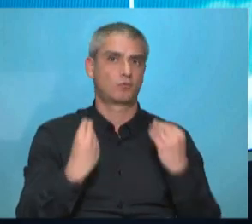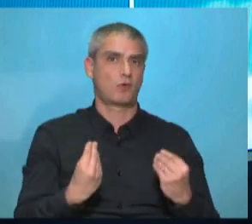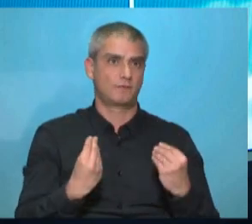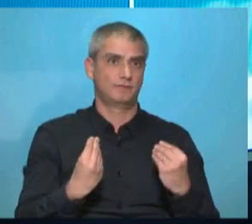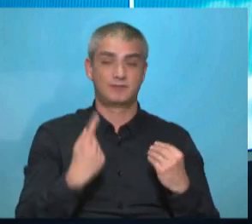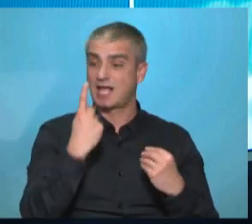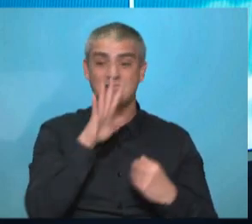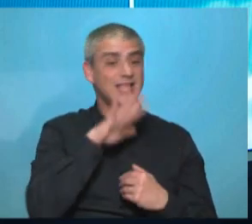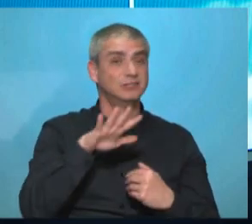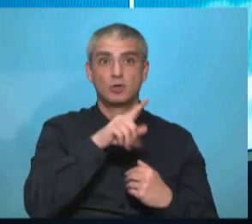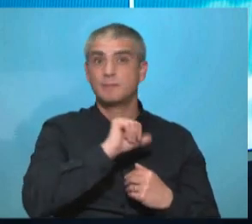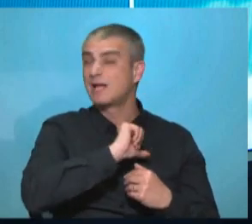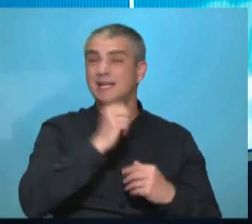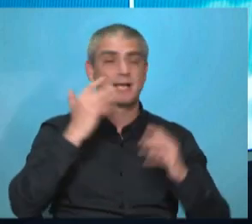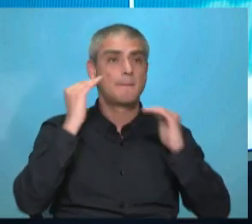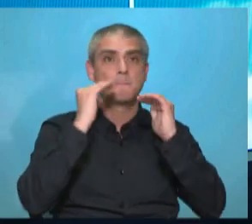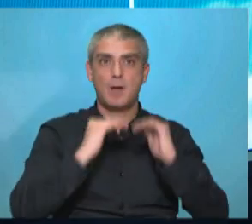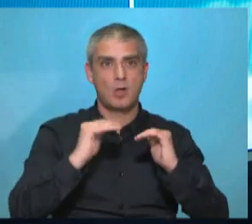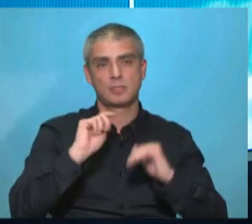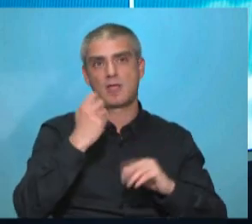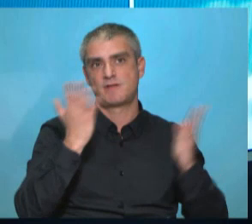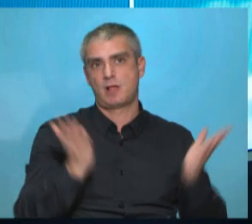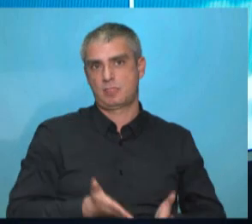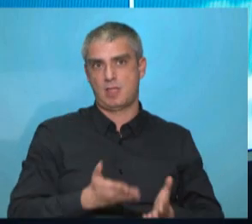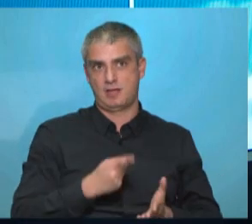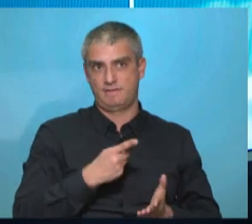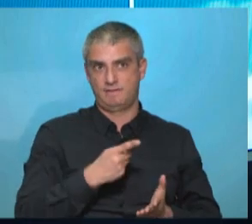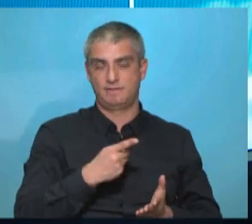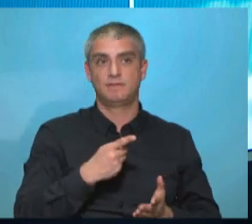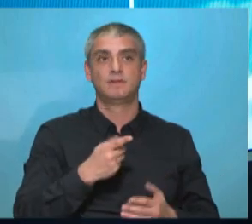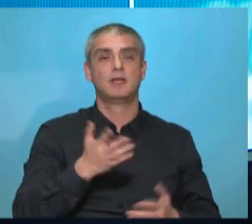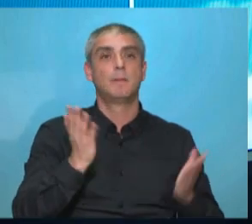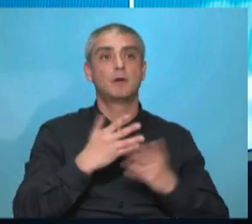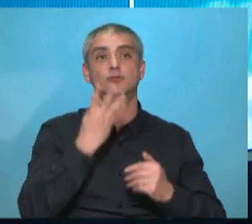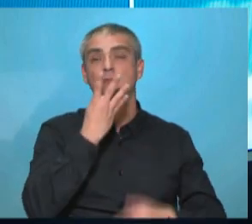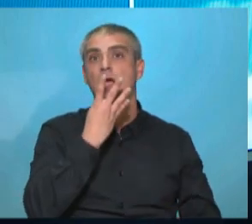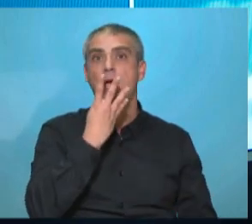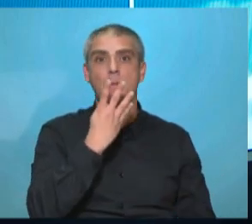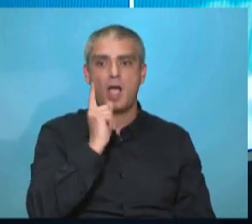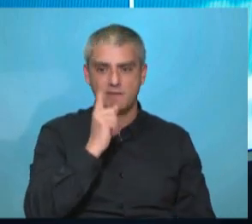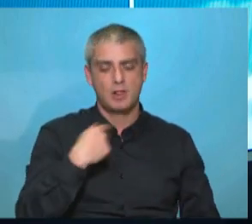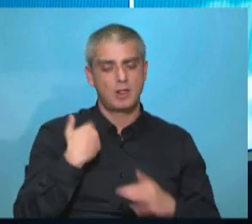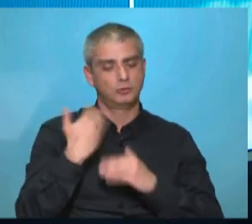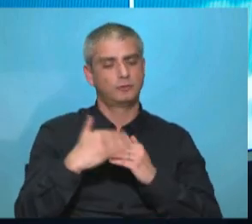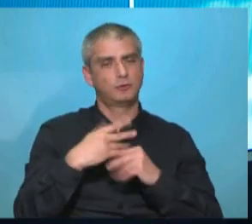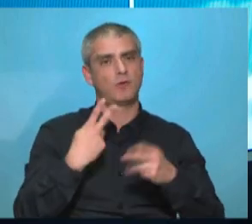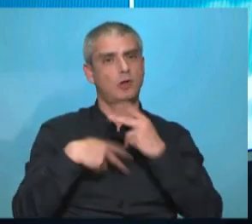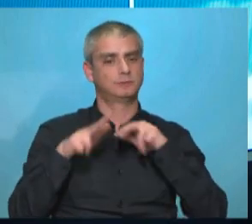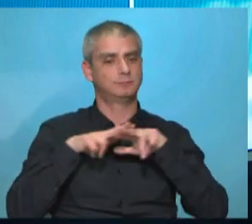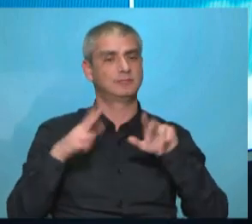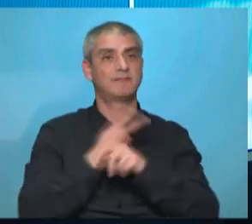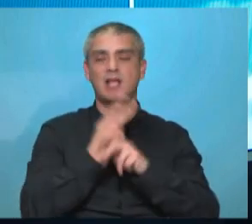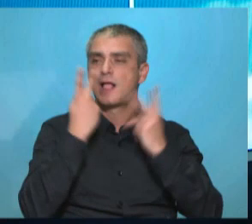שאחד האזורים שבו ירדו הכי פחות זה דווקא בנגב, באר שבע ירדו 4 מילימטרים, אבל סוף סוף אנחנו חוזרים למצב הרגיל,